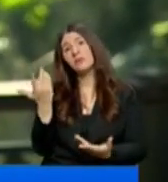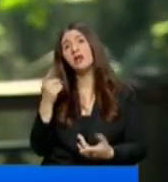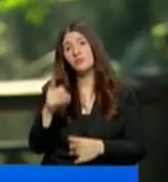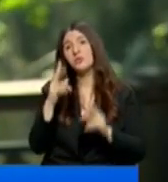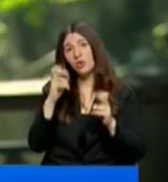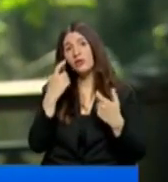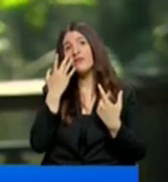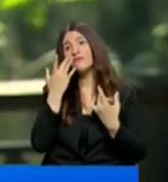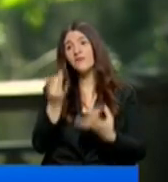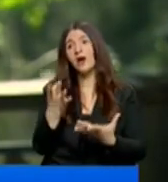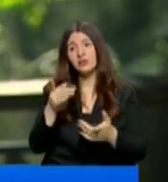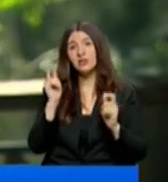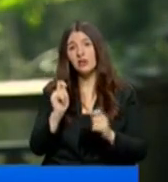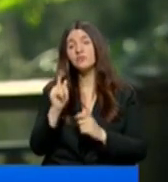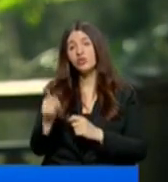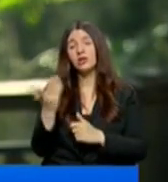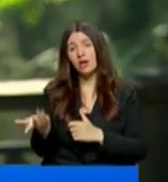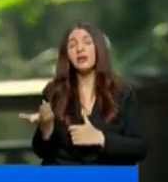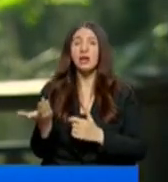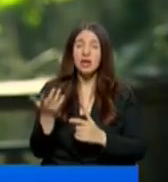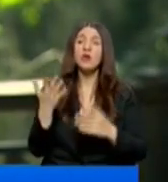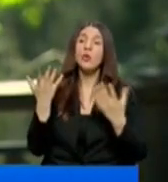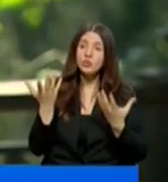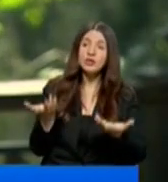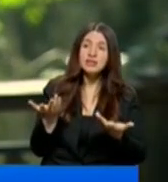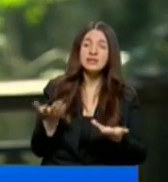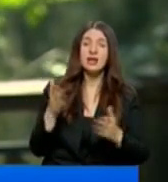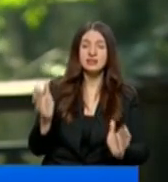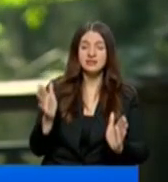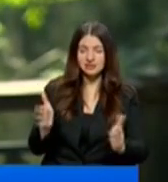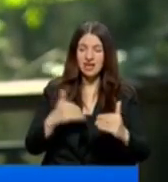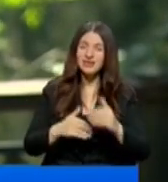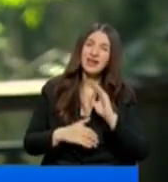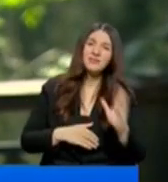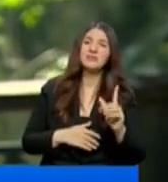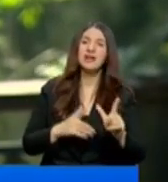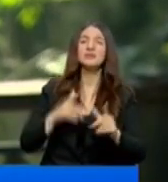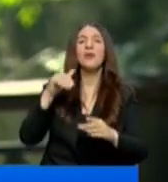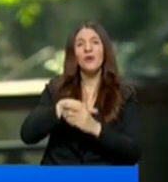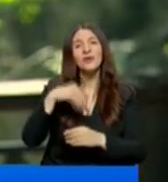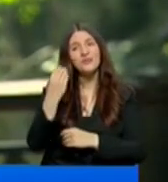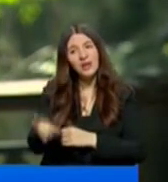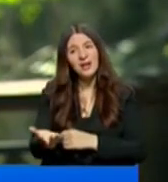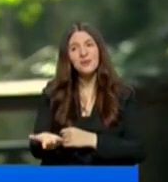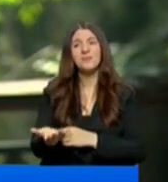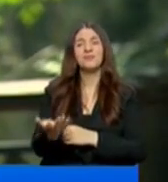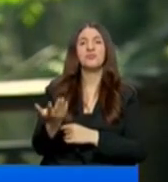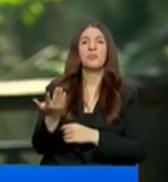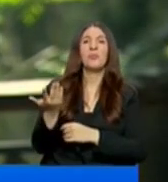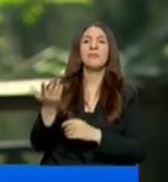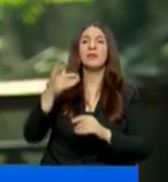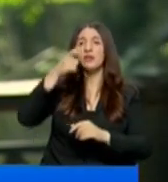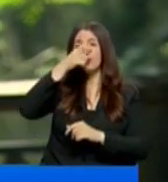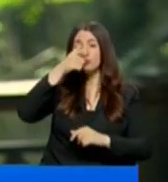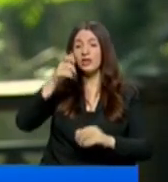bu konuda duyarlılıklarını ortaya koyacaklar. Dolayısıyla sandığa gitmeliyiz, oyumuzu kullanmalıyız.